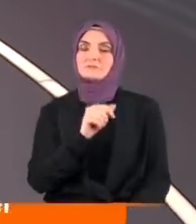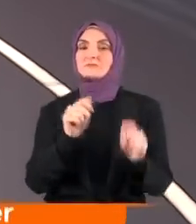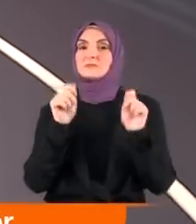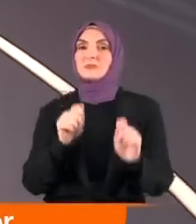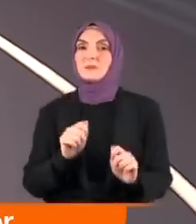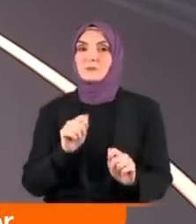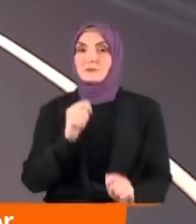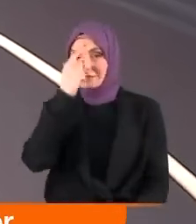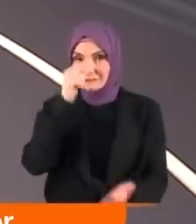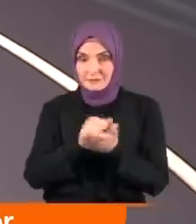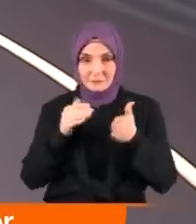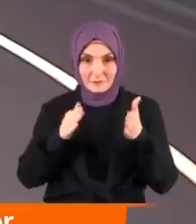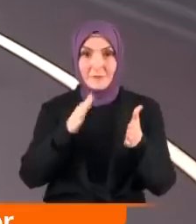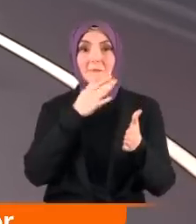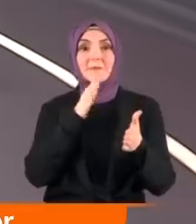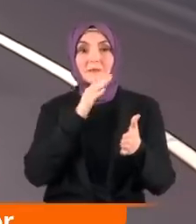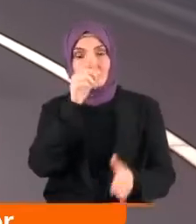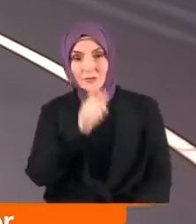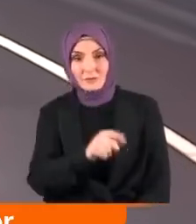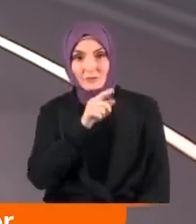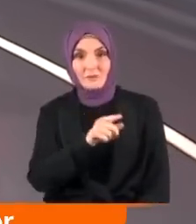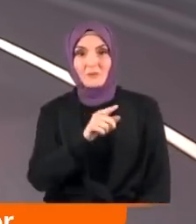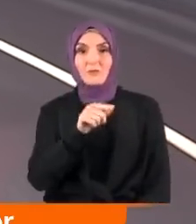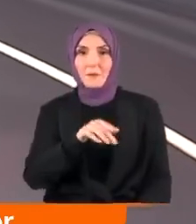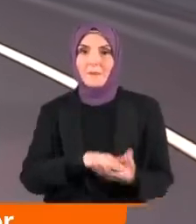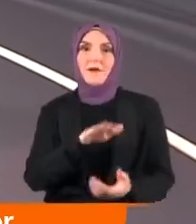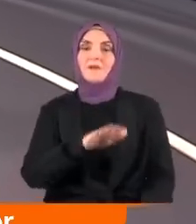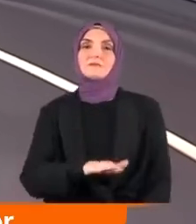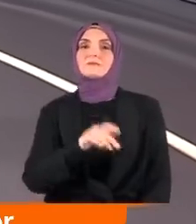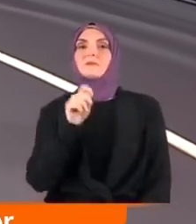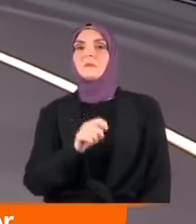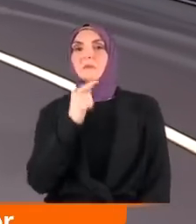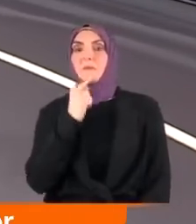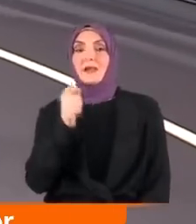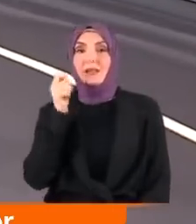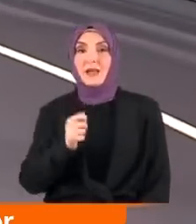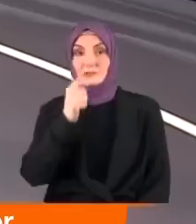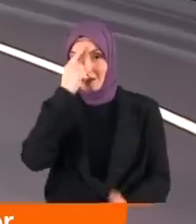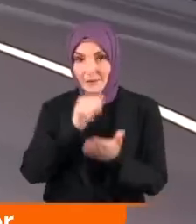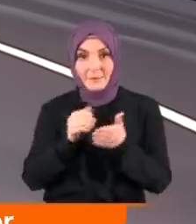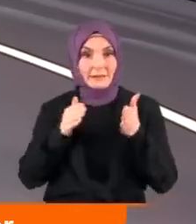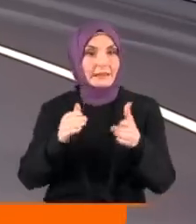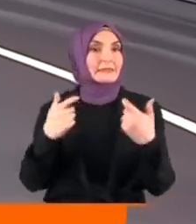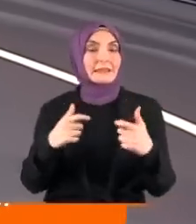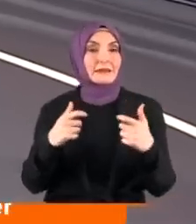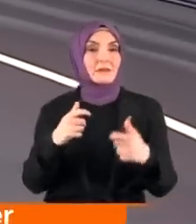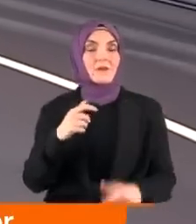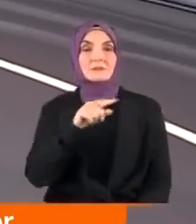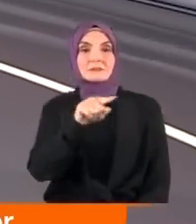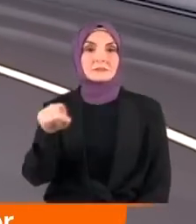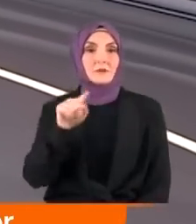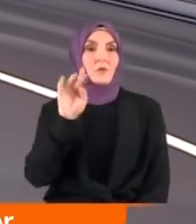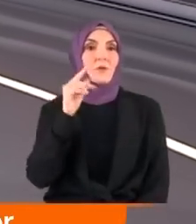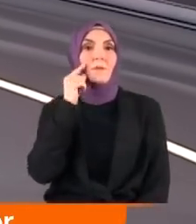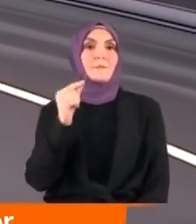basar sözleriyle kalabalığa seslenen Erdoğan, asıl kıblenin neresi olduğunu 14 Mayıs'ta siz göstereceksiniz